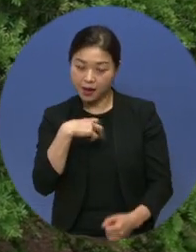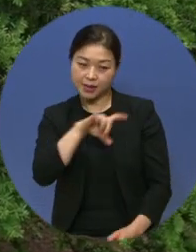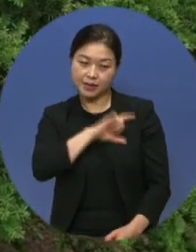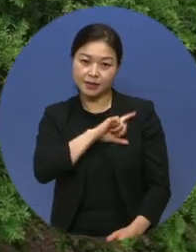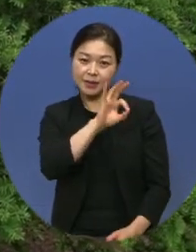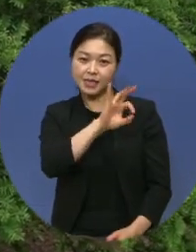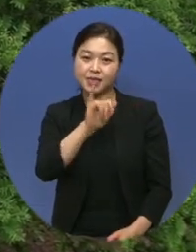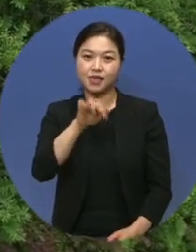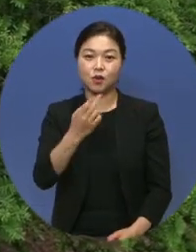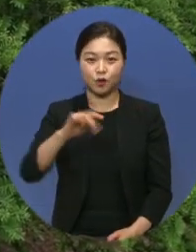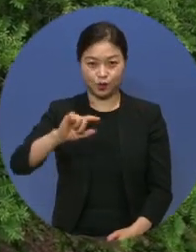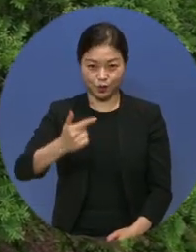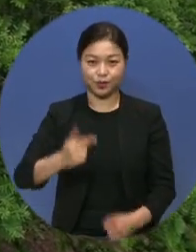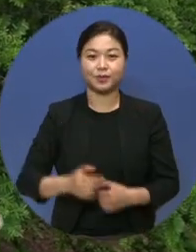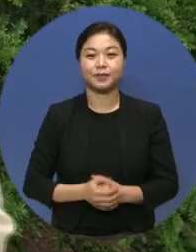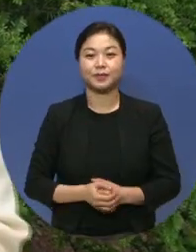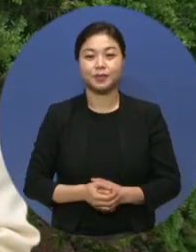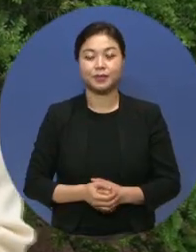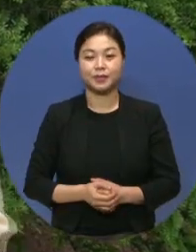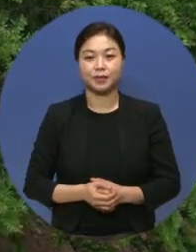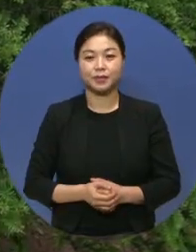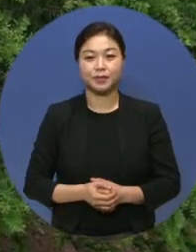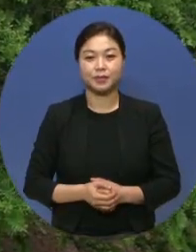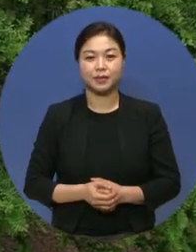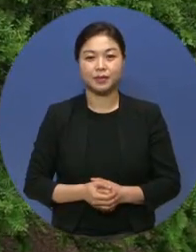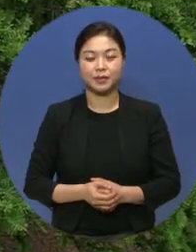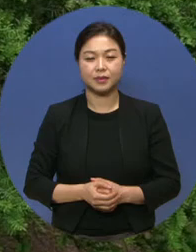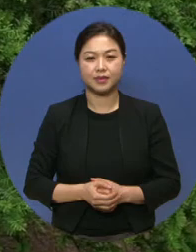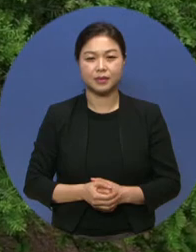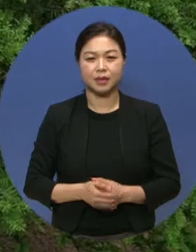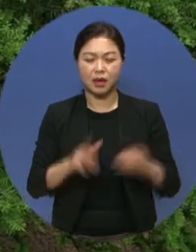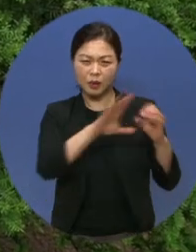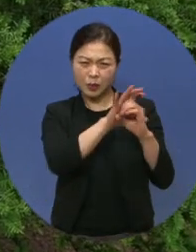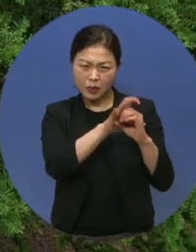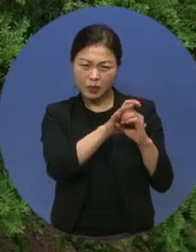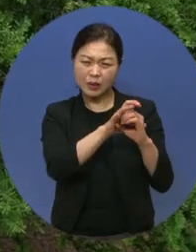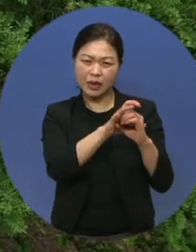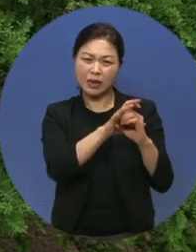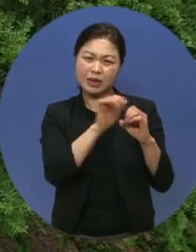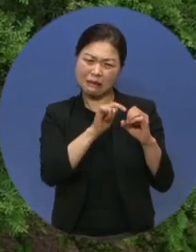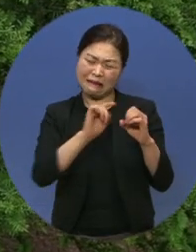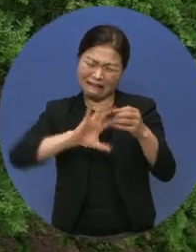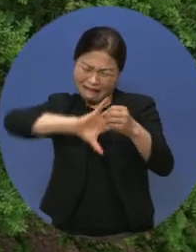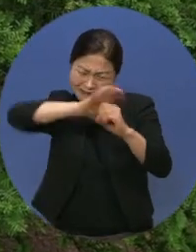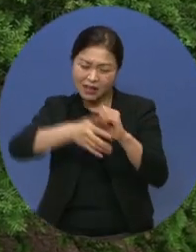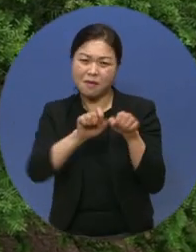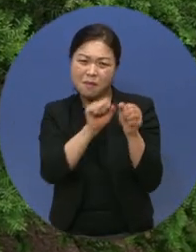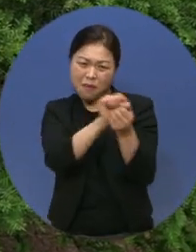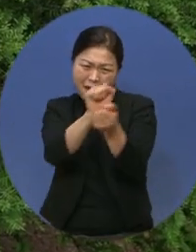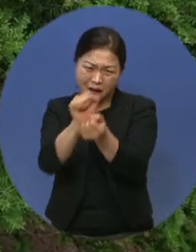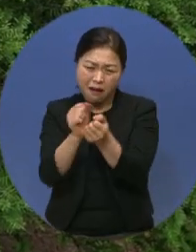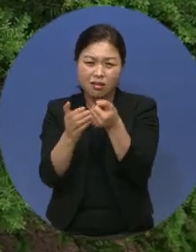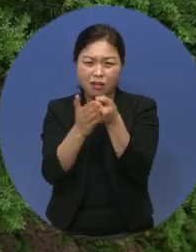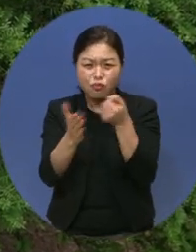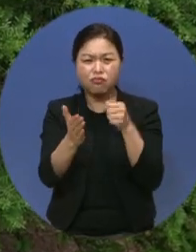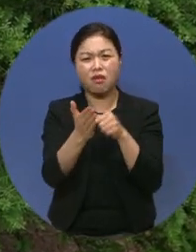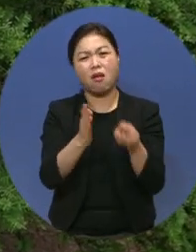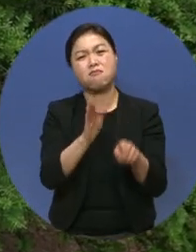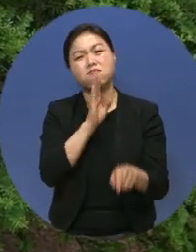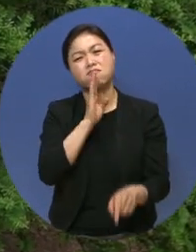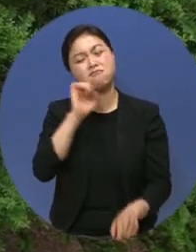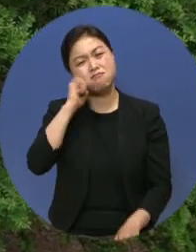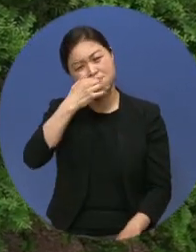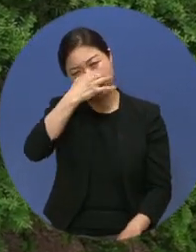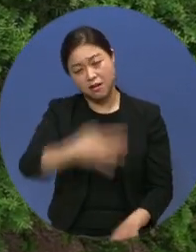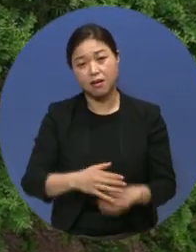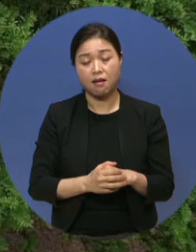이동준입니다. 네, 아주 요즘 뭐 전 세계적으로 코로나 때문에 어려운 점이 많습니다. 아, 지금 이제